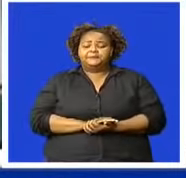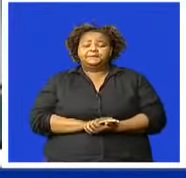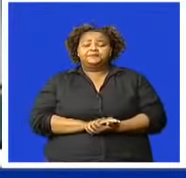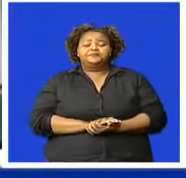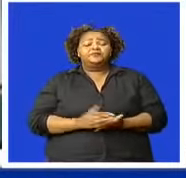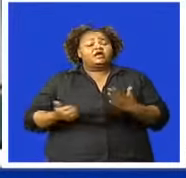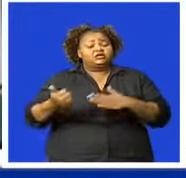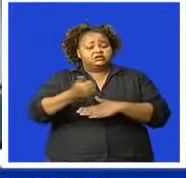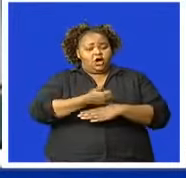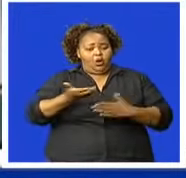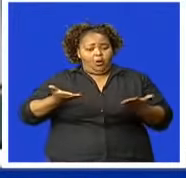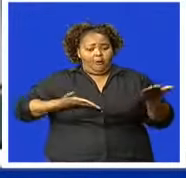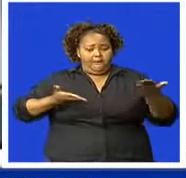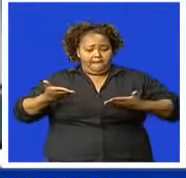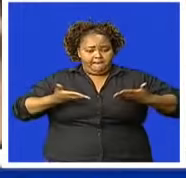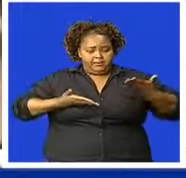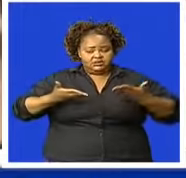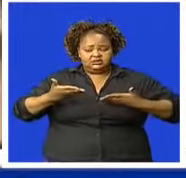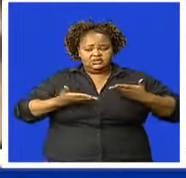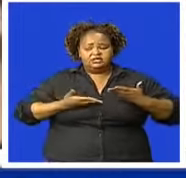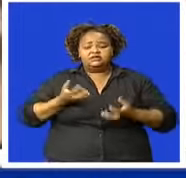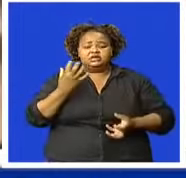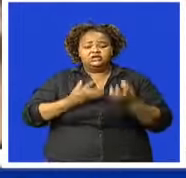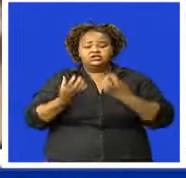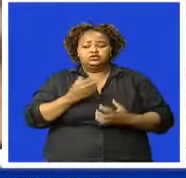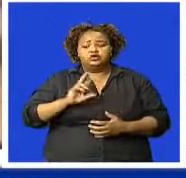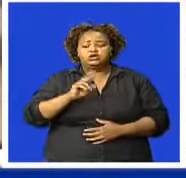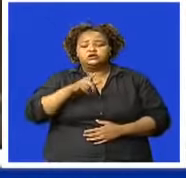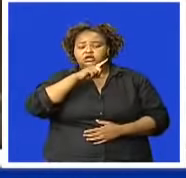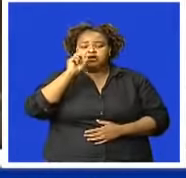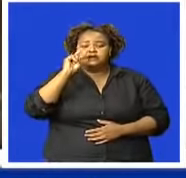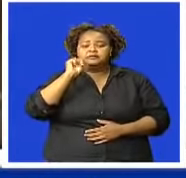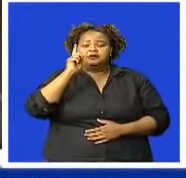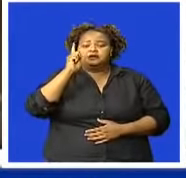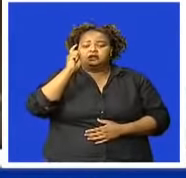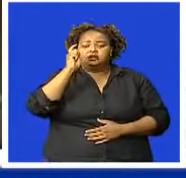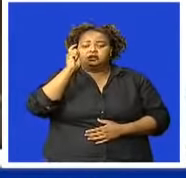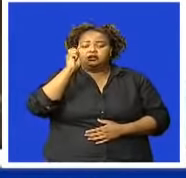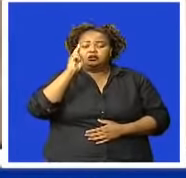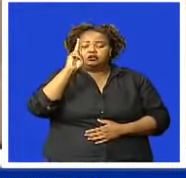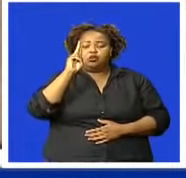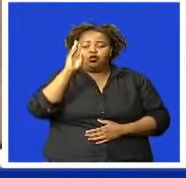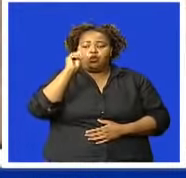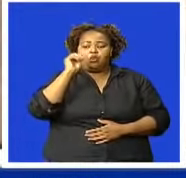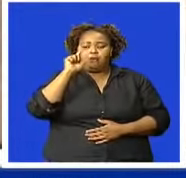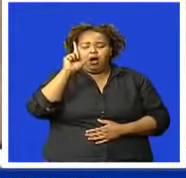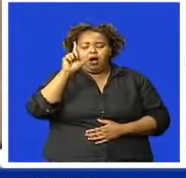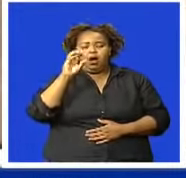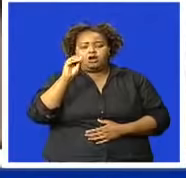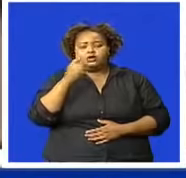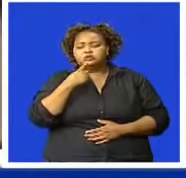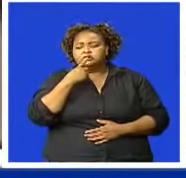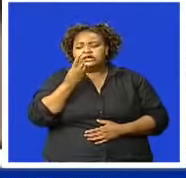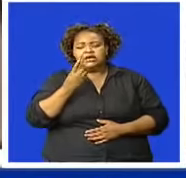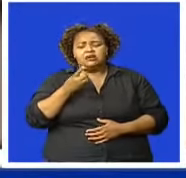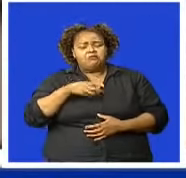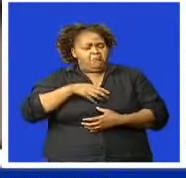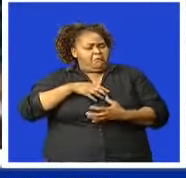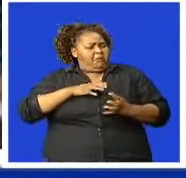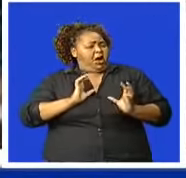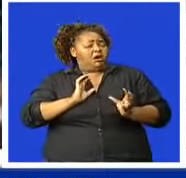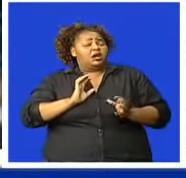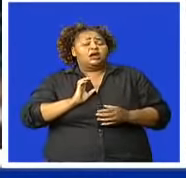wabo somabhizinisi basesifundzeni saseshiselweni Justice Nxumalo uthi basemangele ukuthi bahlelwe yini